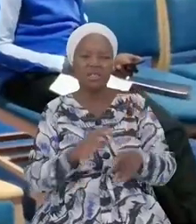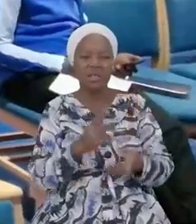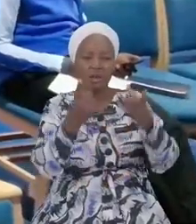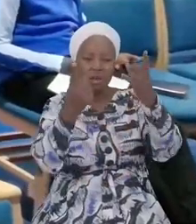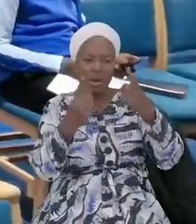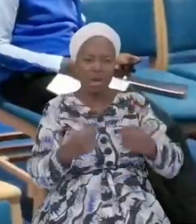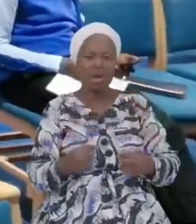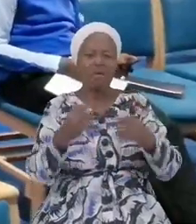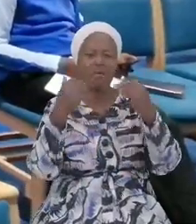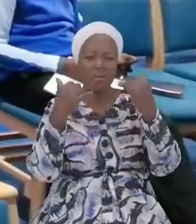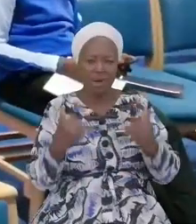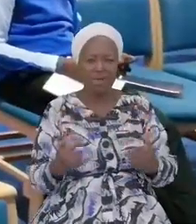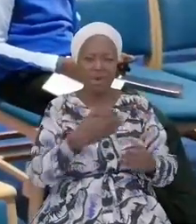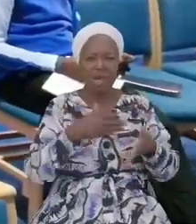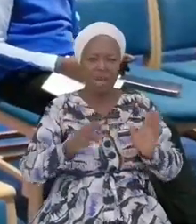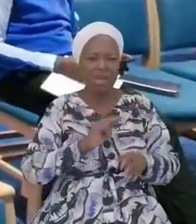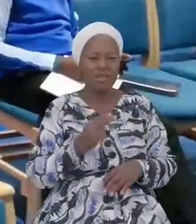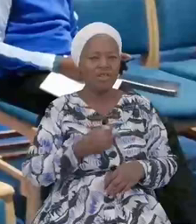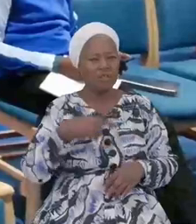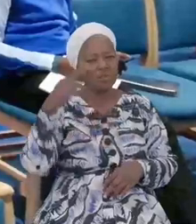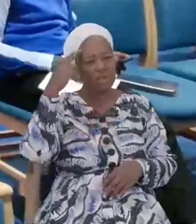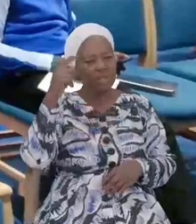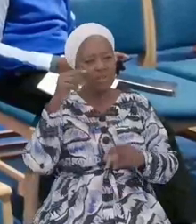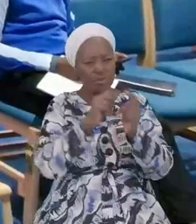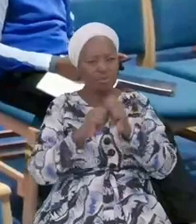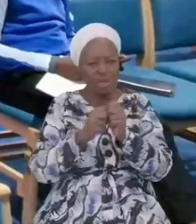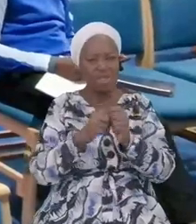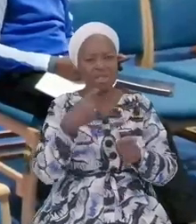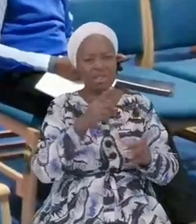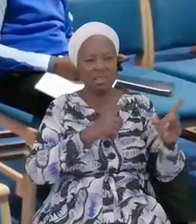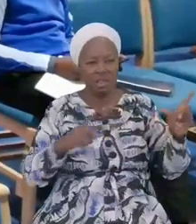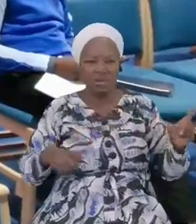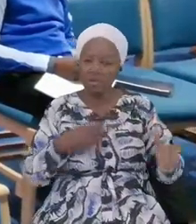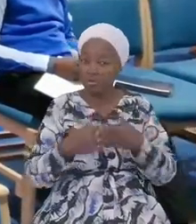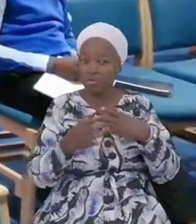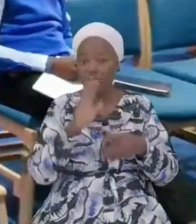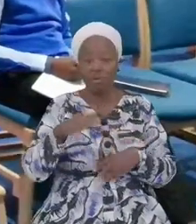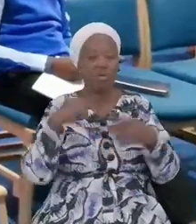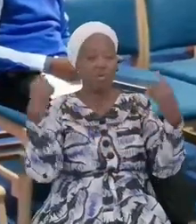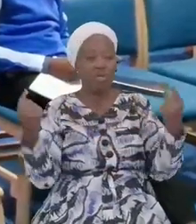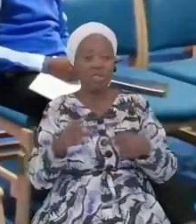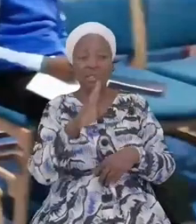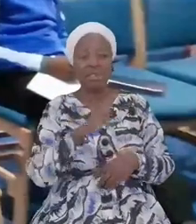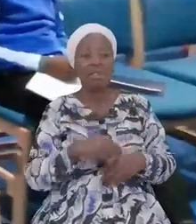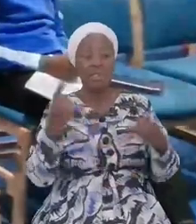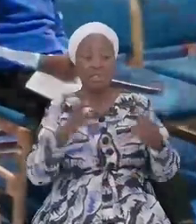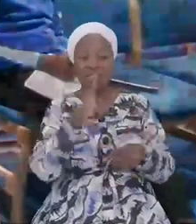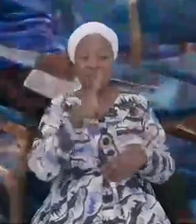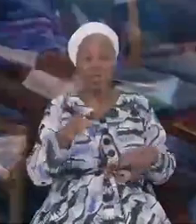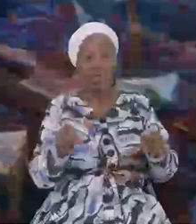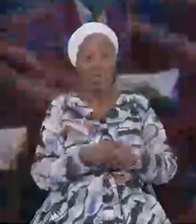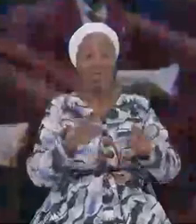plaidons, venez et plaidons, dit l'Éternel. Si vos péchés sont comme le